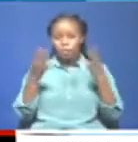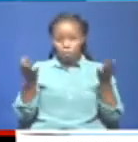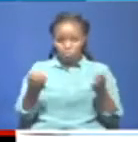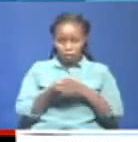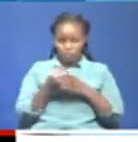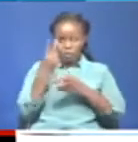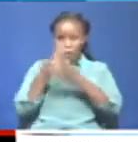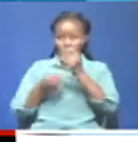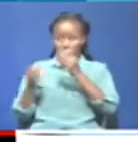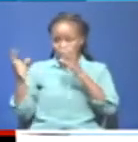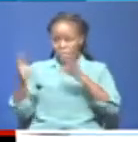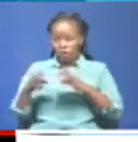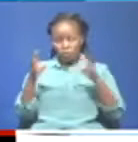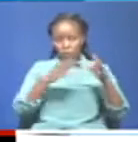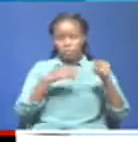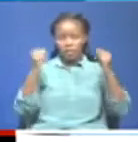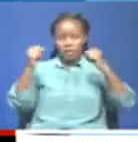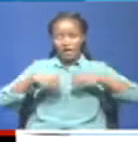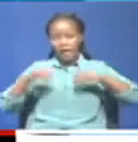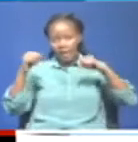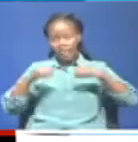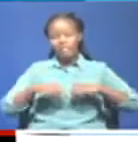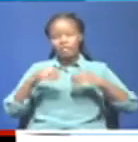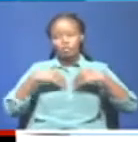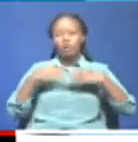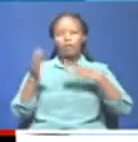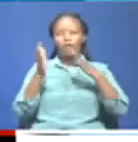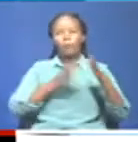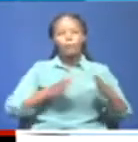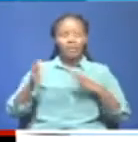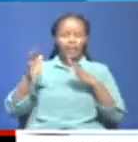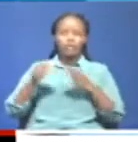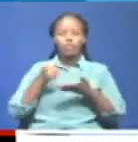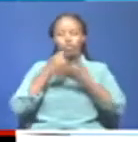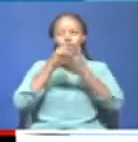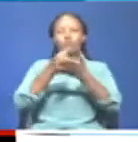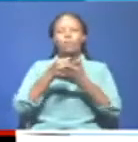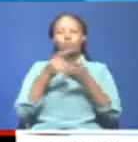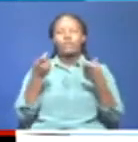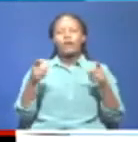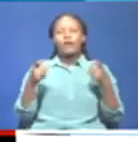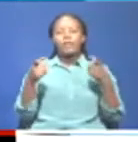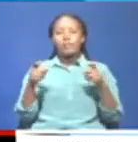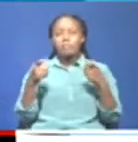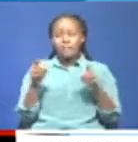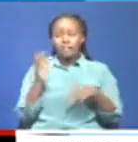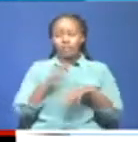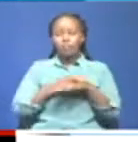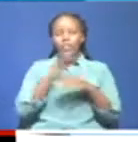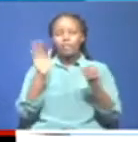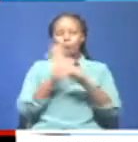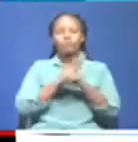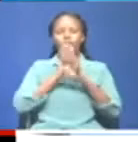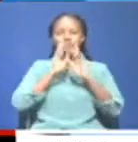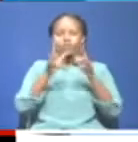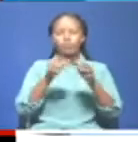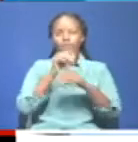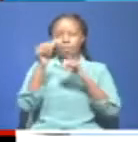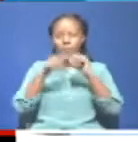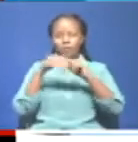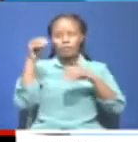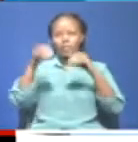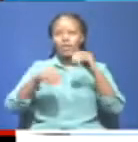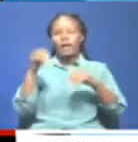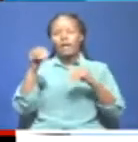mbili zilikubaliana kubuni mkakati wa kuwezesha vyombo vya habari kupata habari kamili kuhusu uchaguzi huo